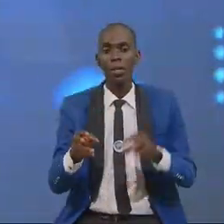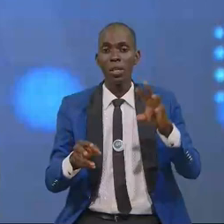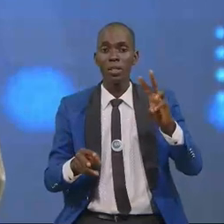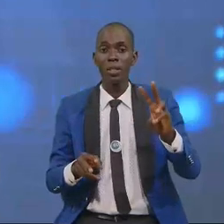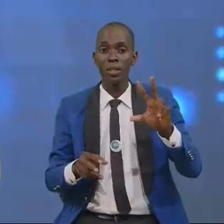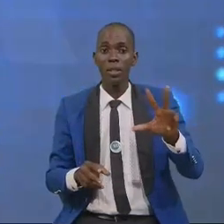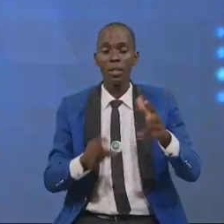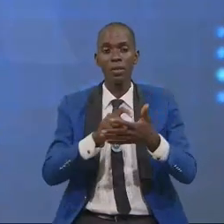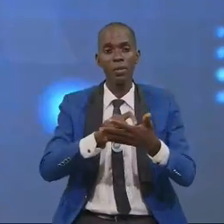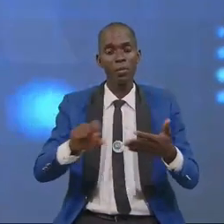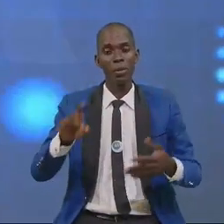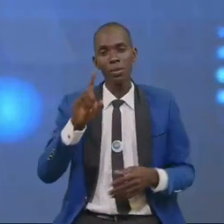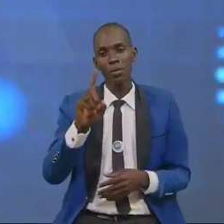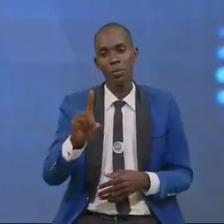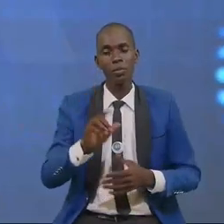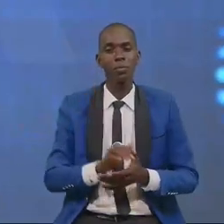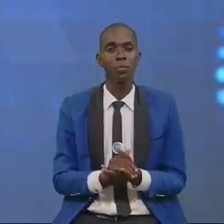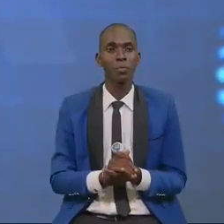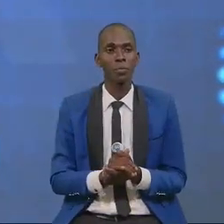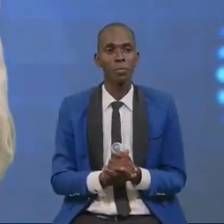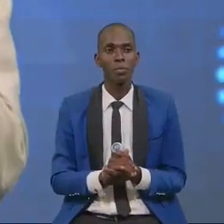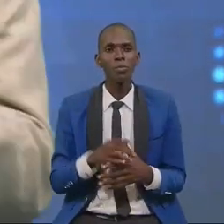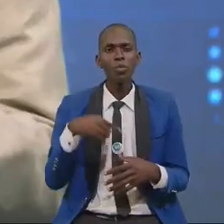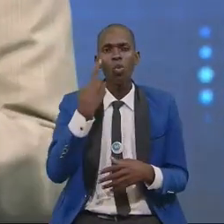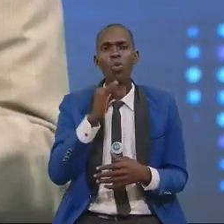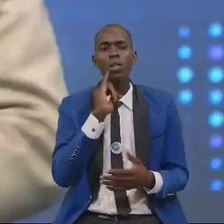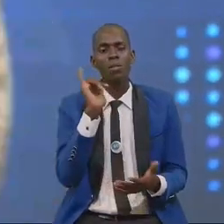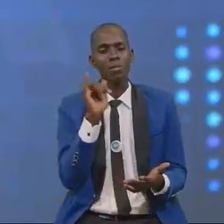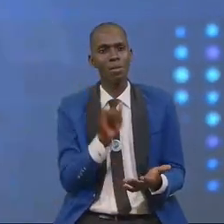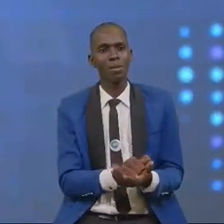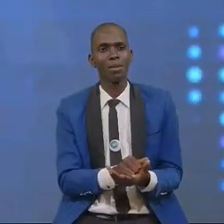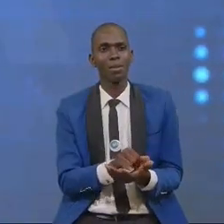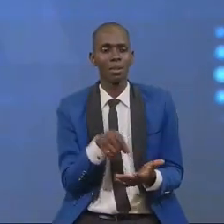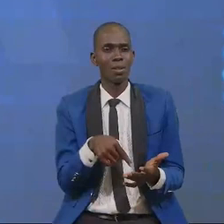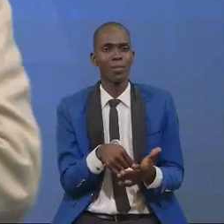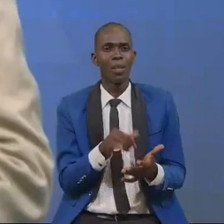chapitre 53 verset 1 qui a cru